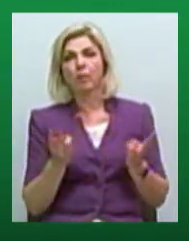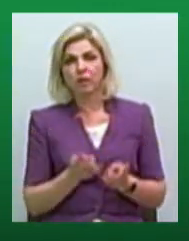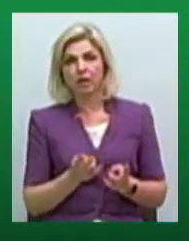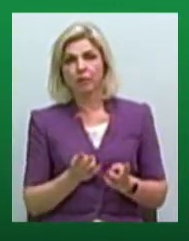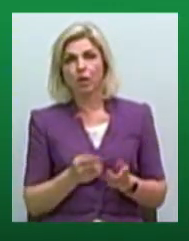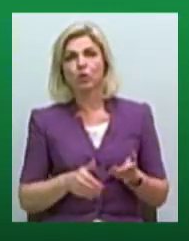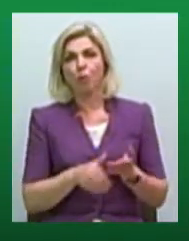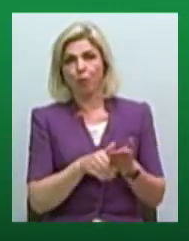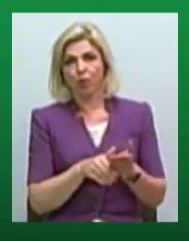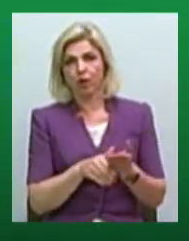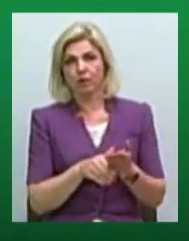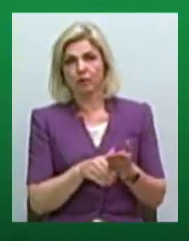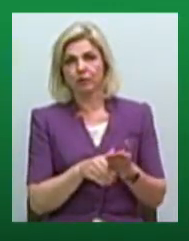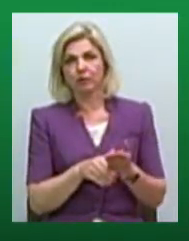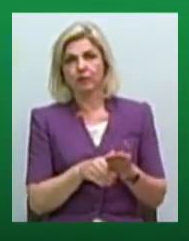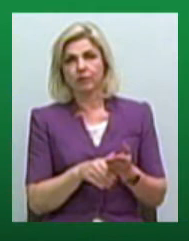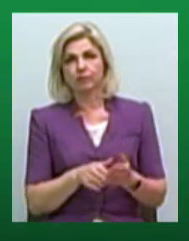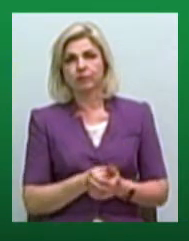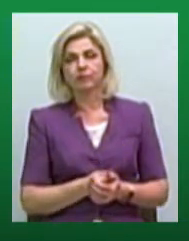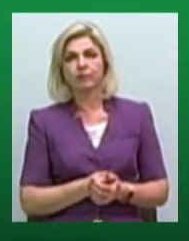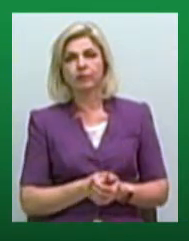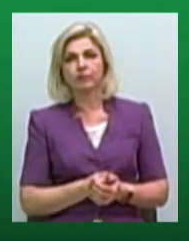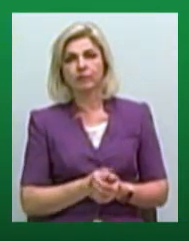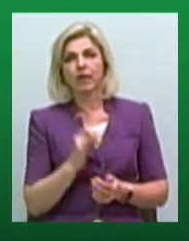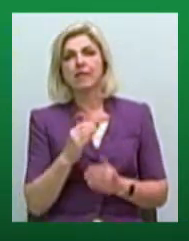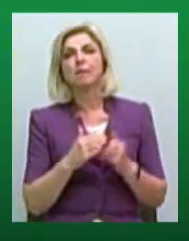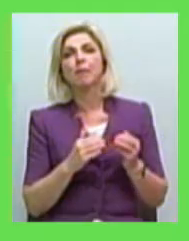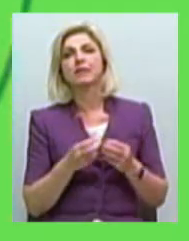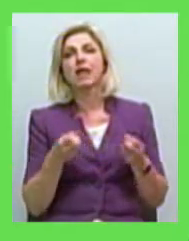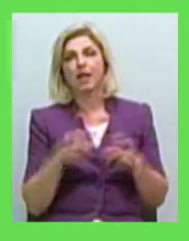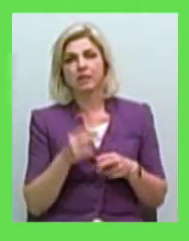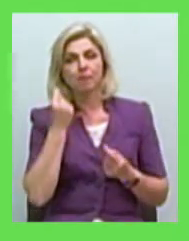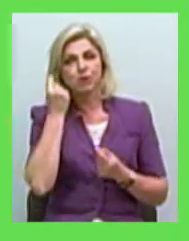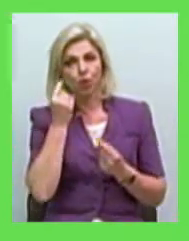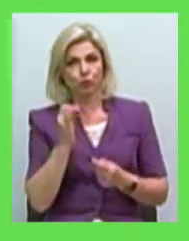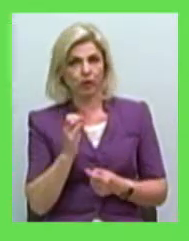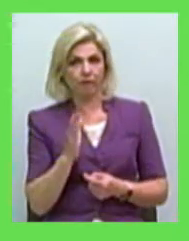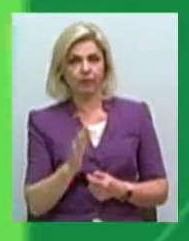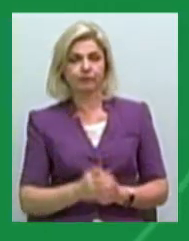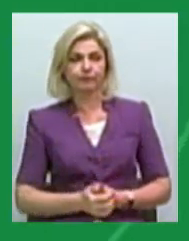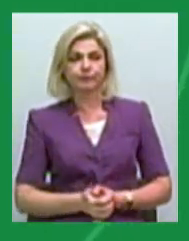потребують допомоги з боку батьків та спеціалістів-психологів.